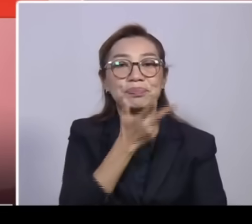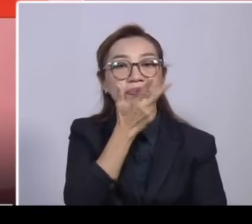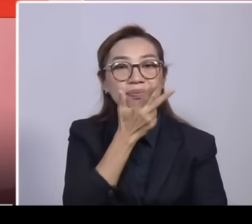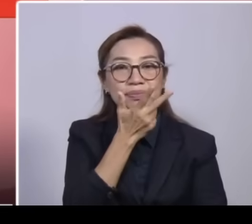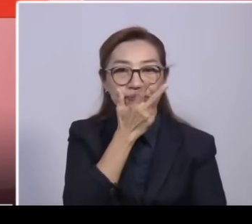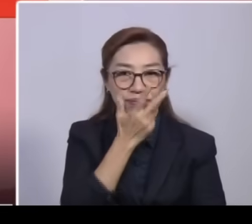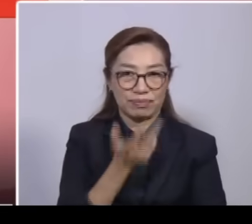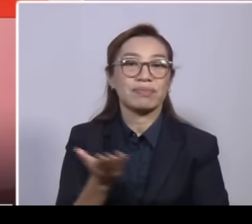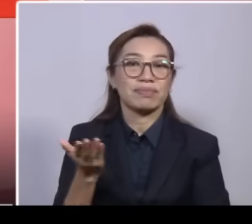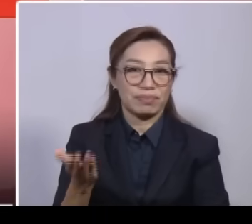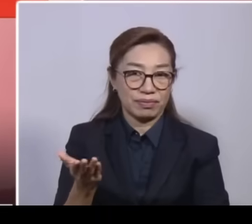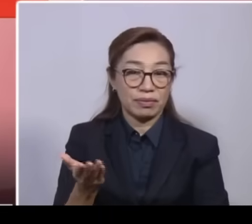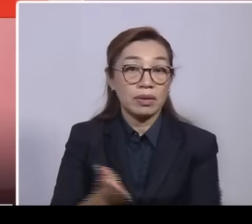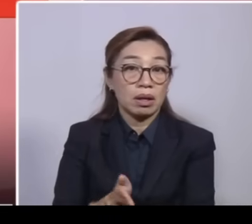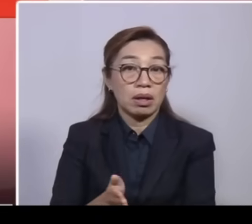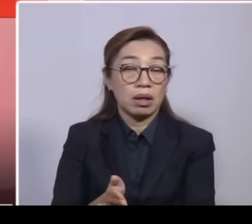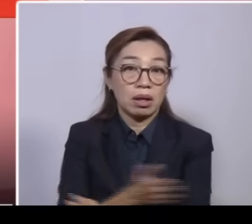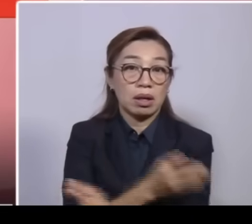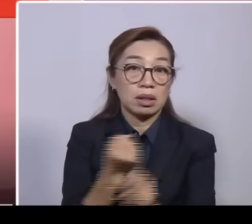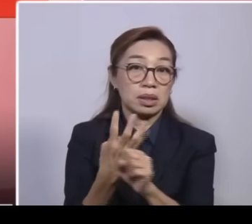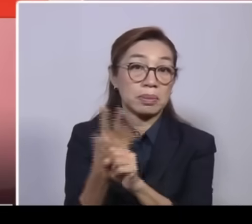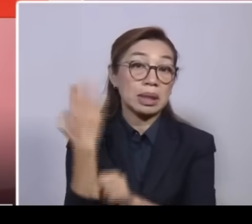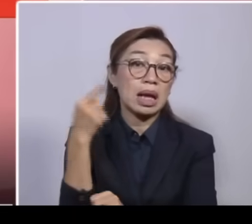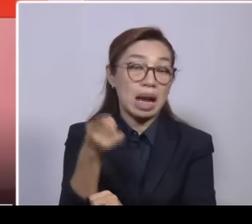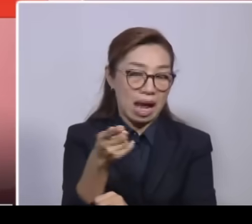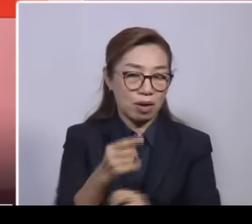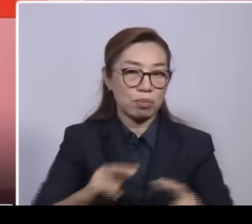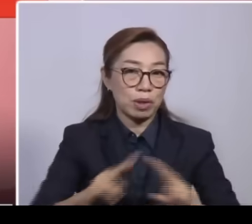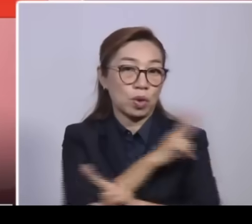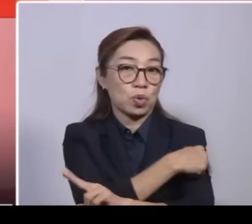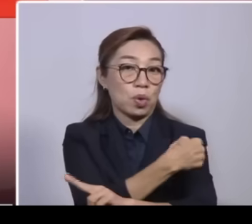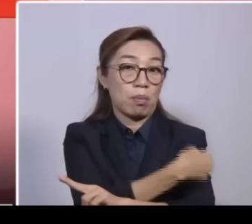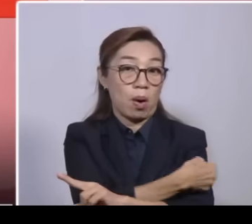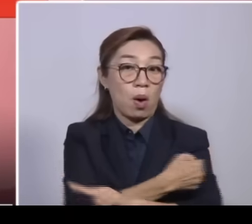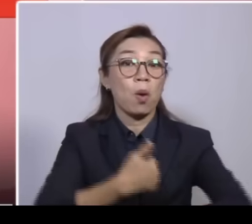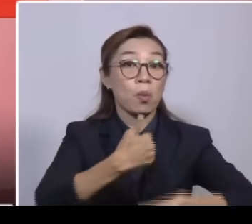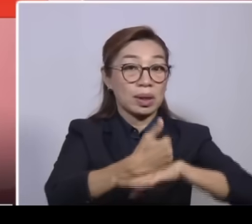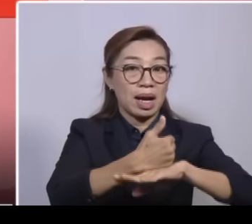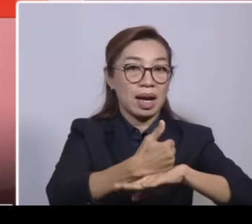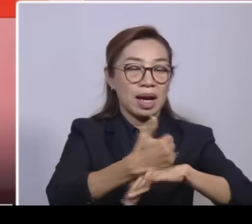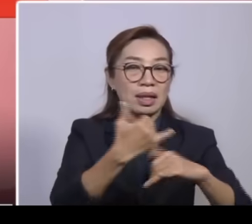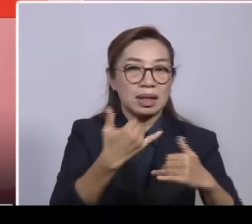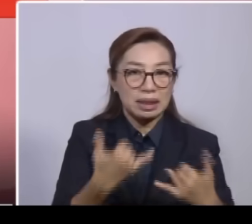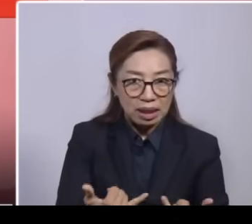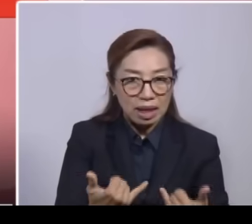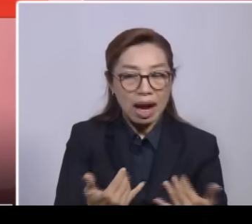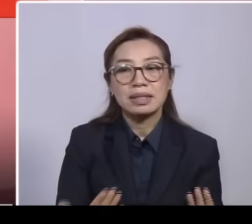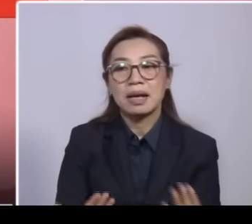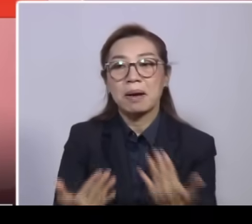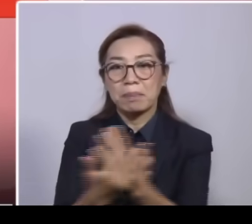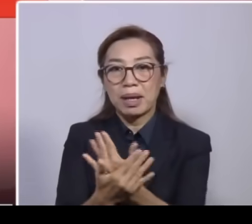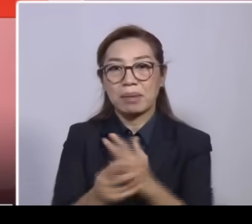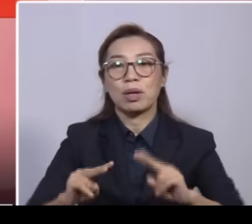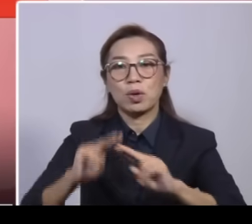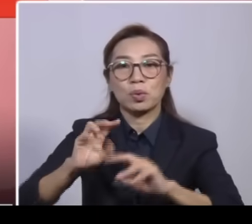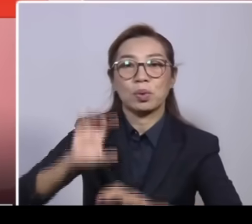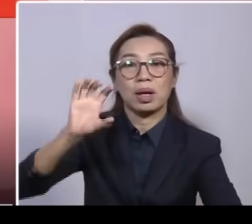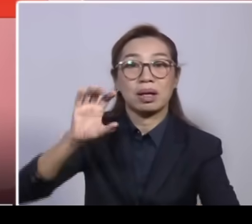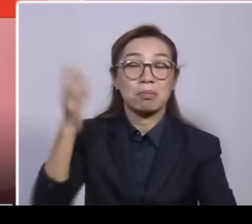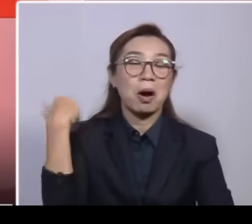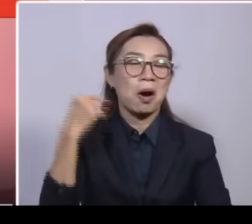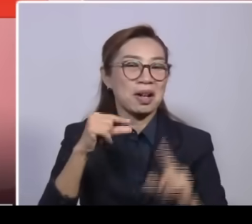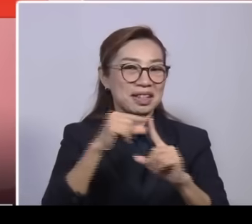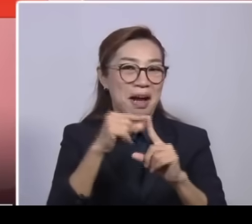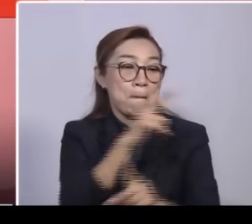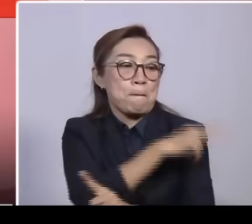อนุทินชาญวีรกูลหลังจากที่เมื่อ 4ปีที่แล้วเป็นหมอหนูอันนี้ก็อาจจะมาเป็นท่านท่านผู้ว่าหนูเออนะครับเพราะ